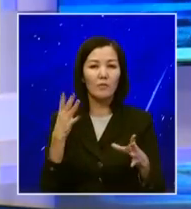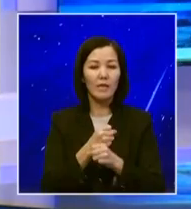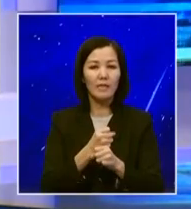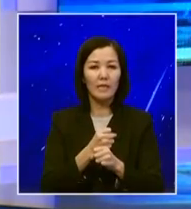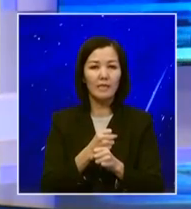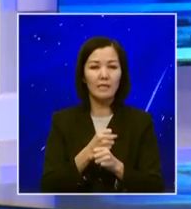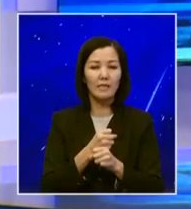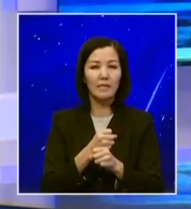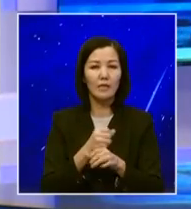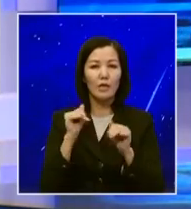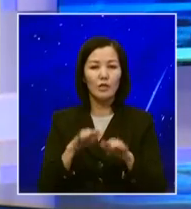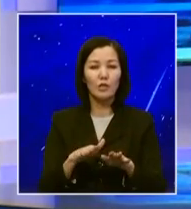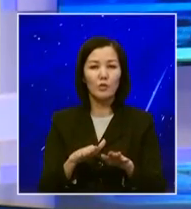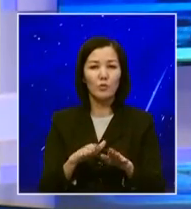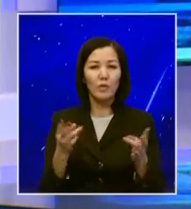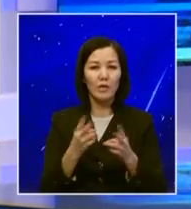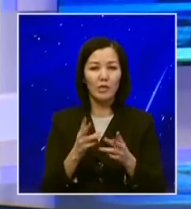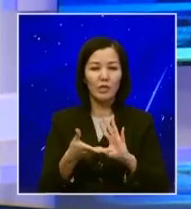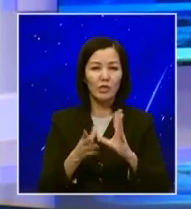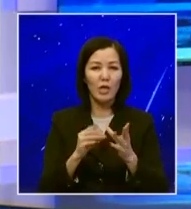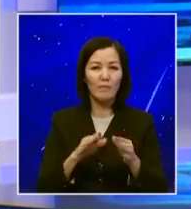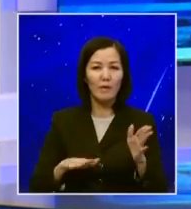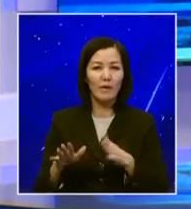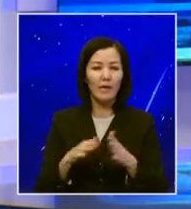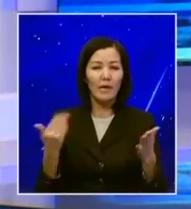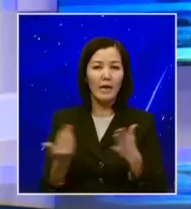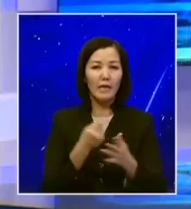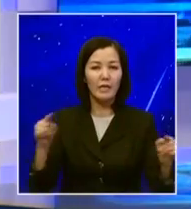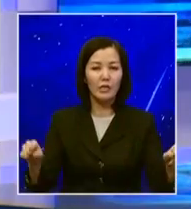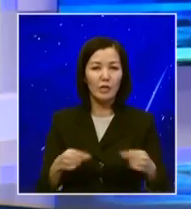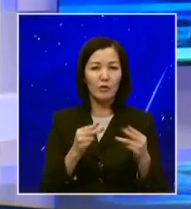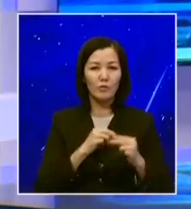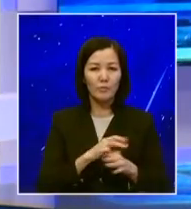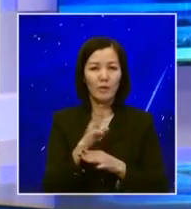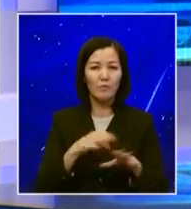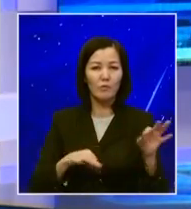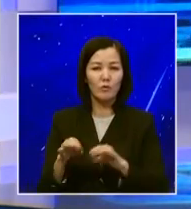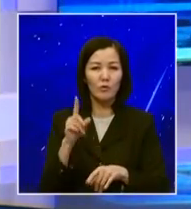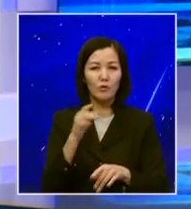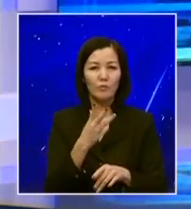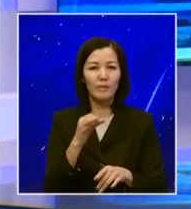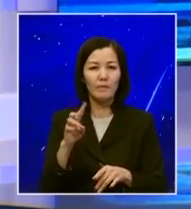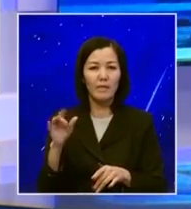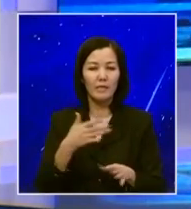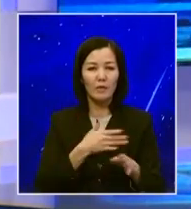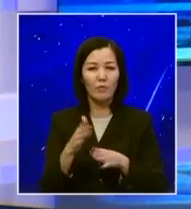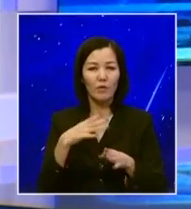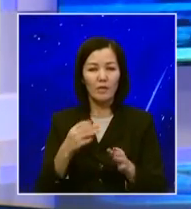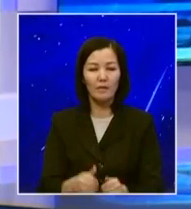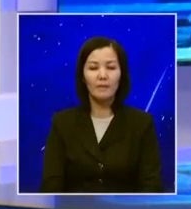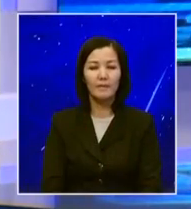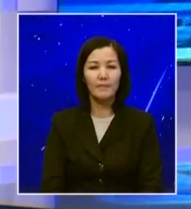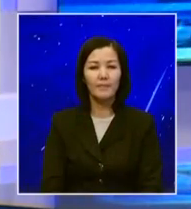экономикалық дағдарыстан шығудың бірегей жолы. Жалпы өңірдегі аймақтардың қайта жаңаруына жұмыспен қамту жол картасымен 105 миллиард теңге